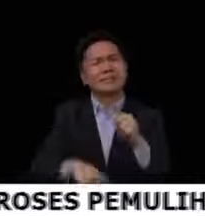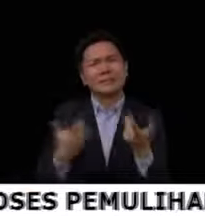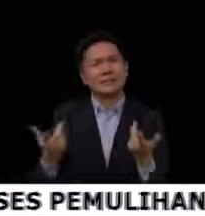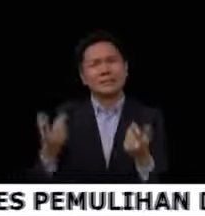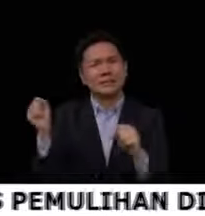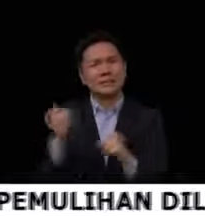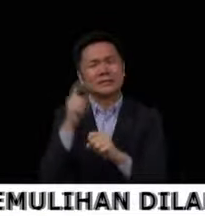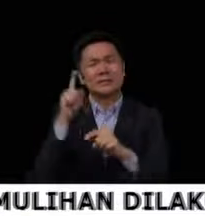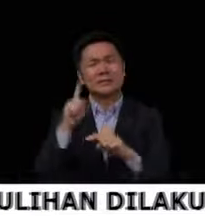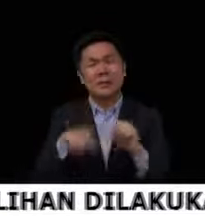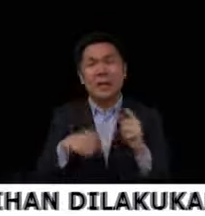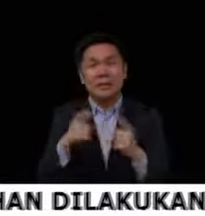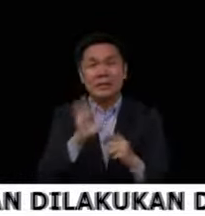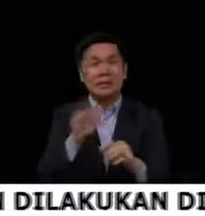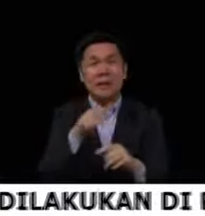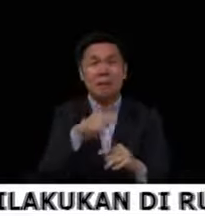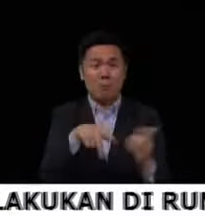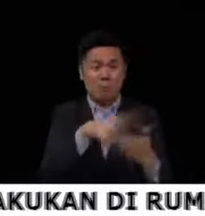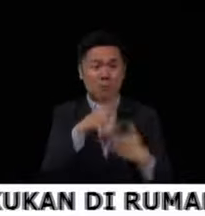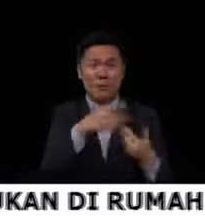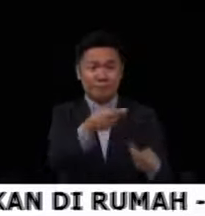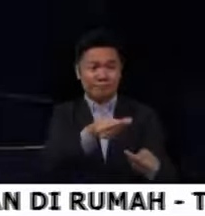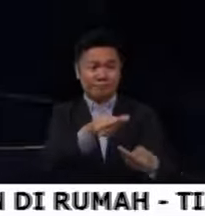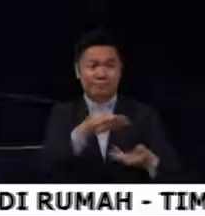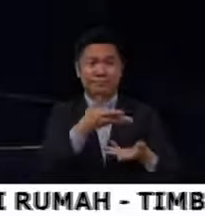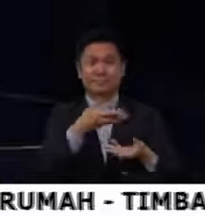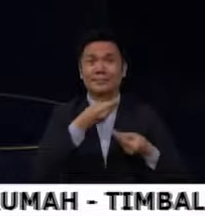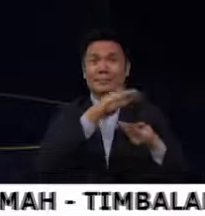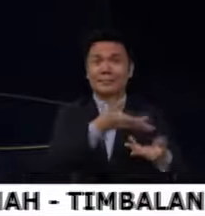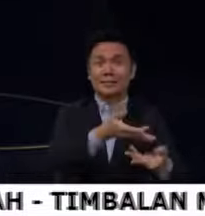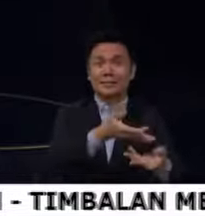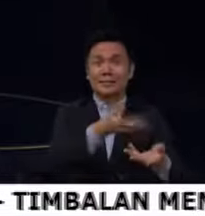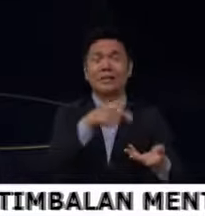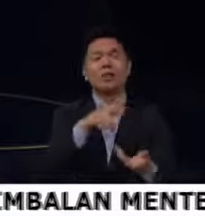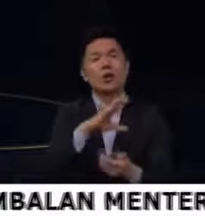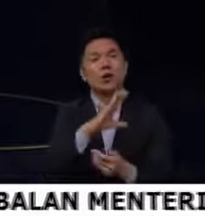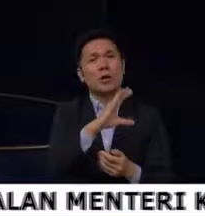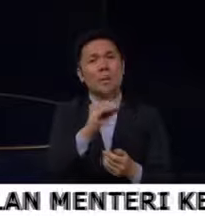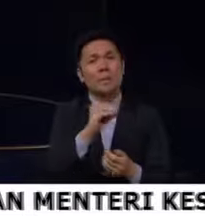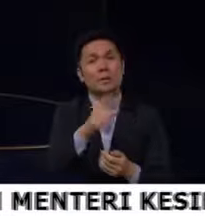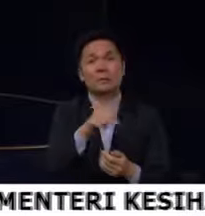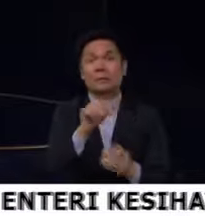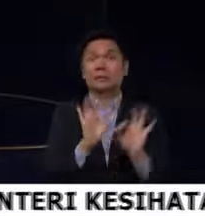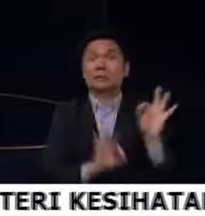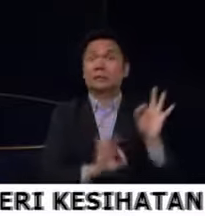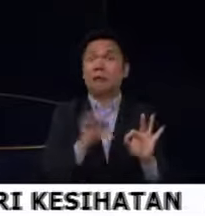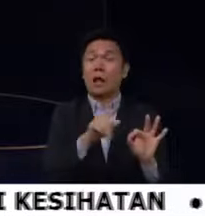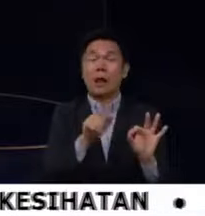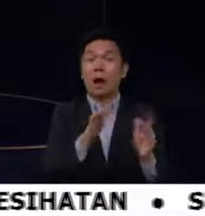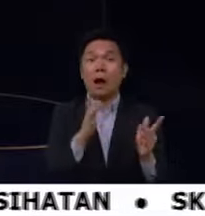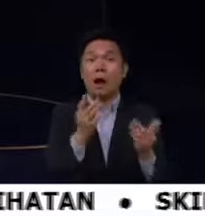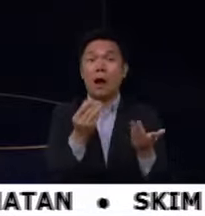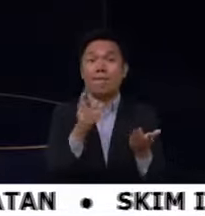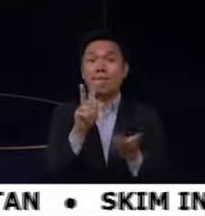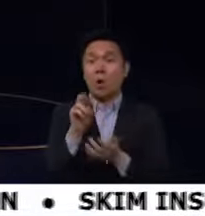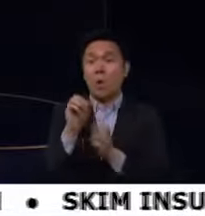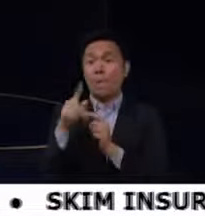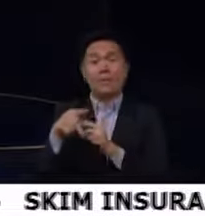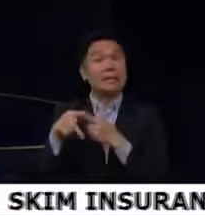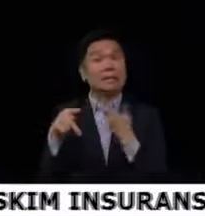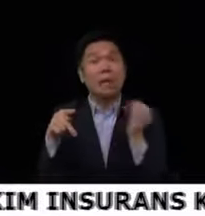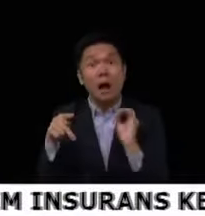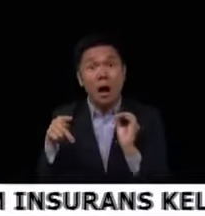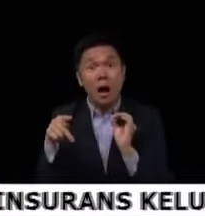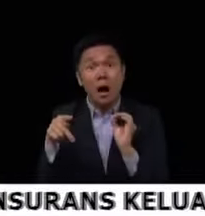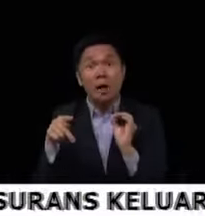menyiapkan Project yang telah ditamatkan ataupun diserah balik oleh kontraktor lebih mahal daripada kalau kita tidak sediakan Bop sebagai itu